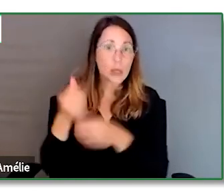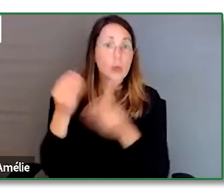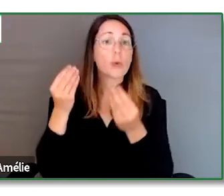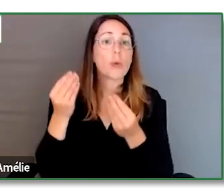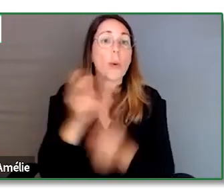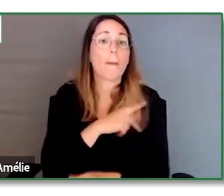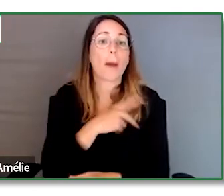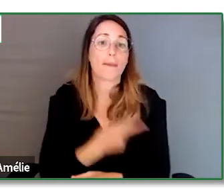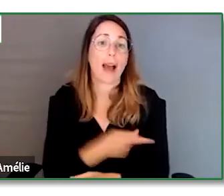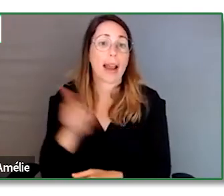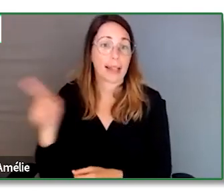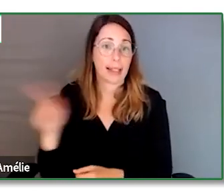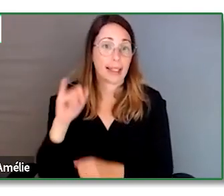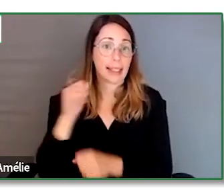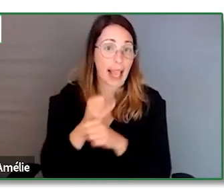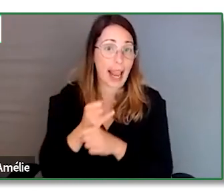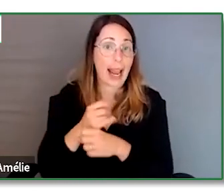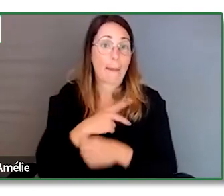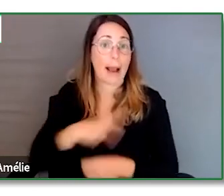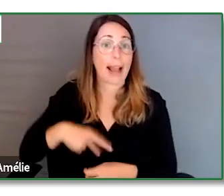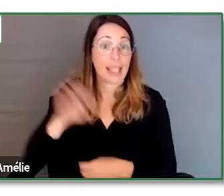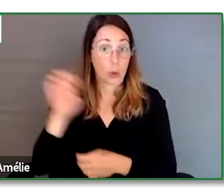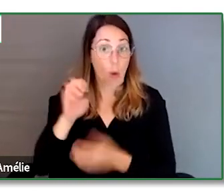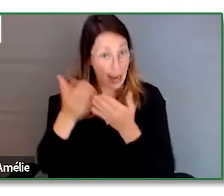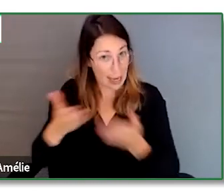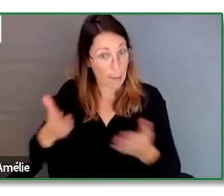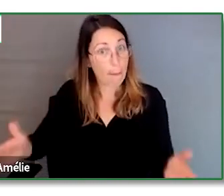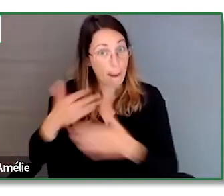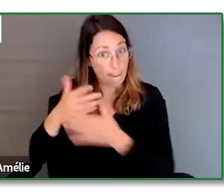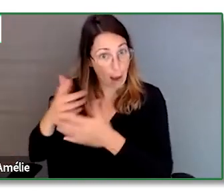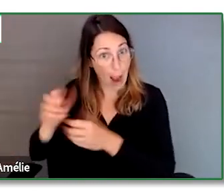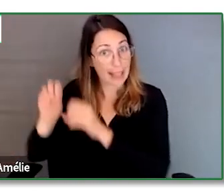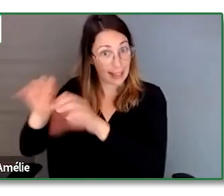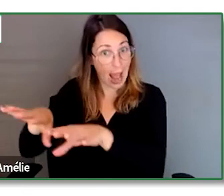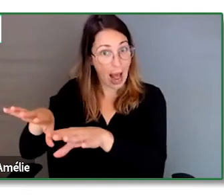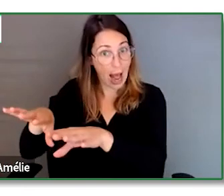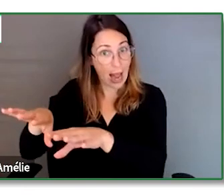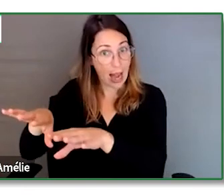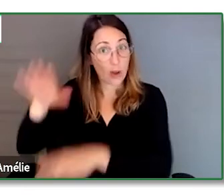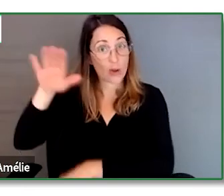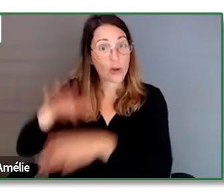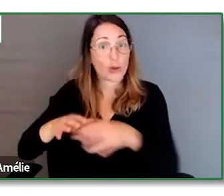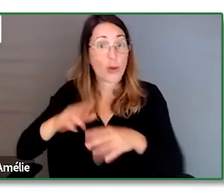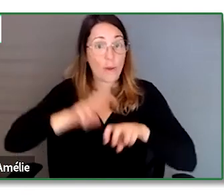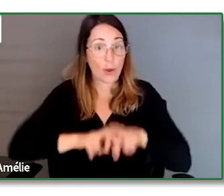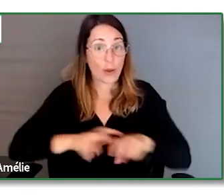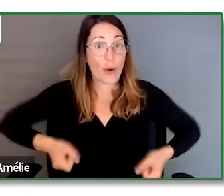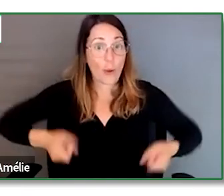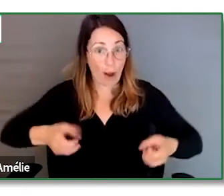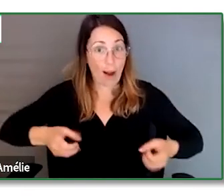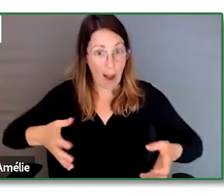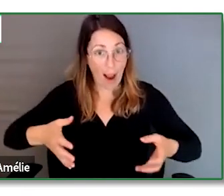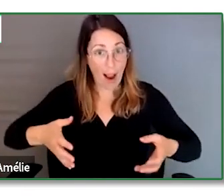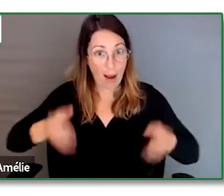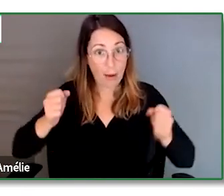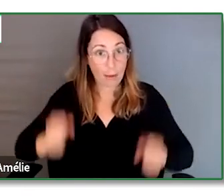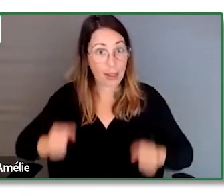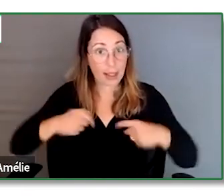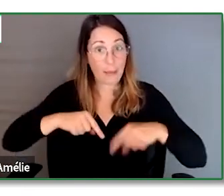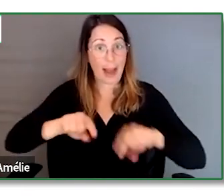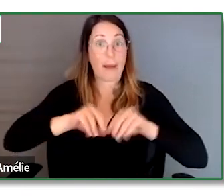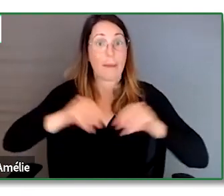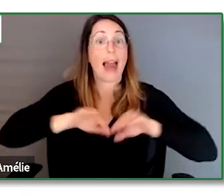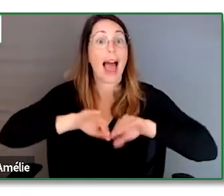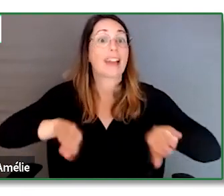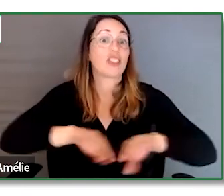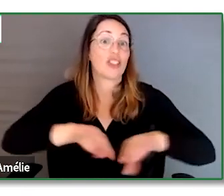installés pour les fauteuils roulants, où les gens peuvent se rendre sur les plages, par exemple, en fauteuil roulant.